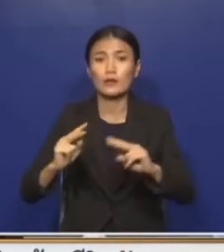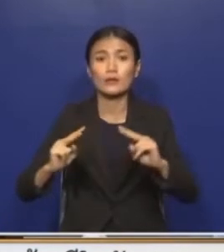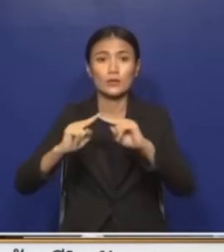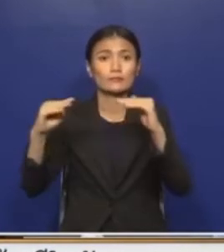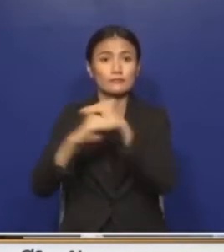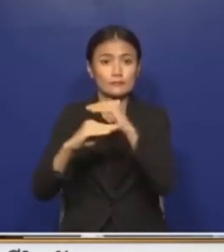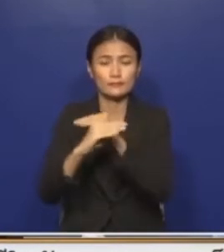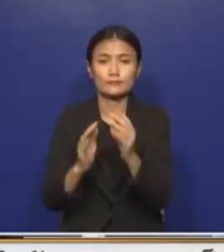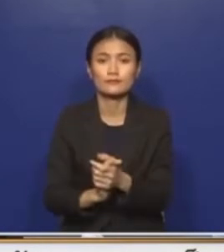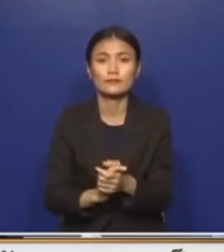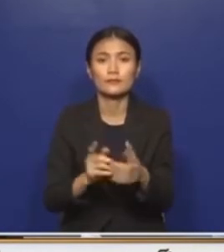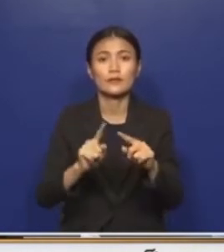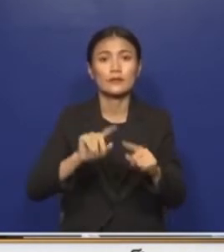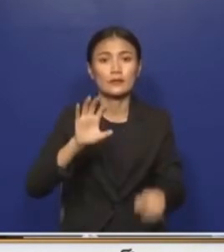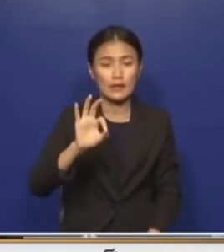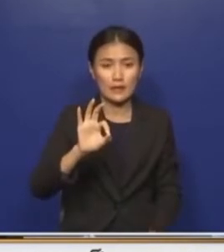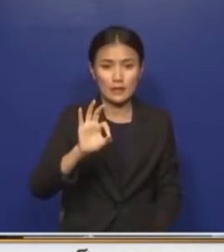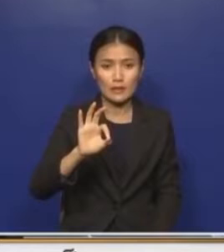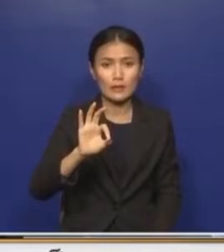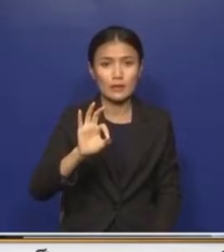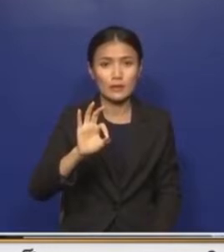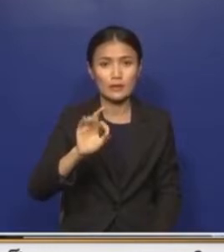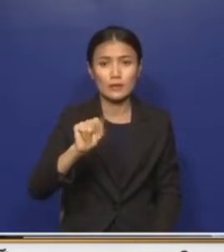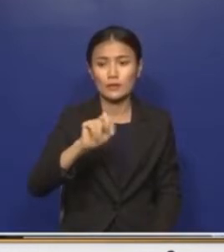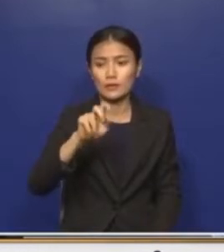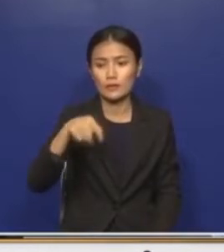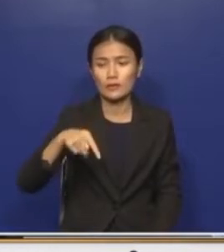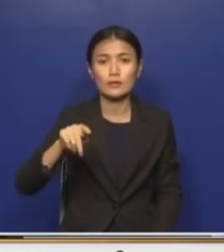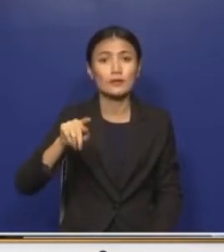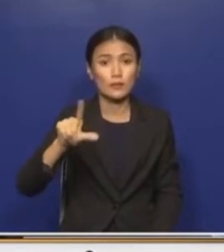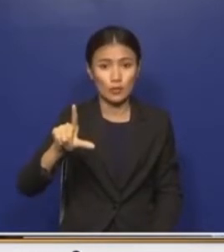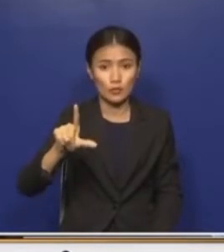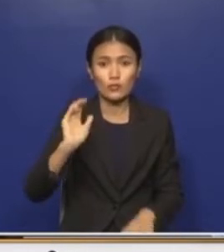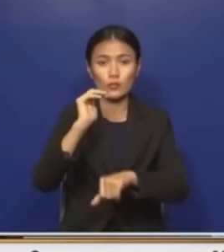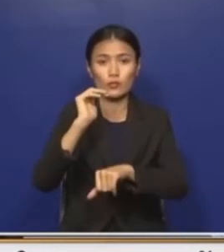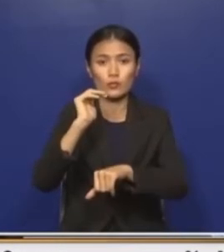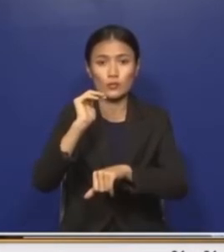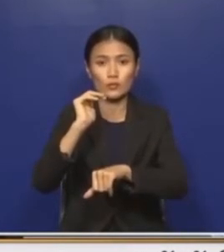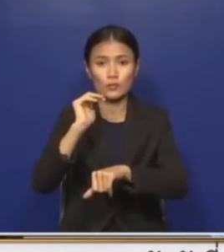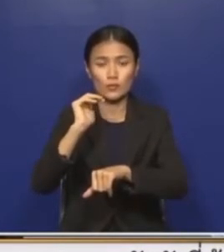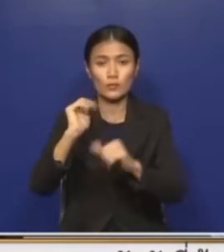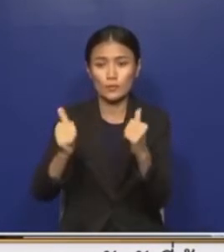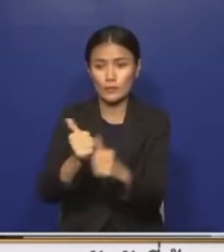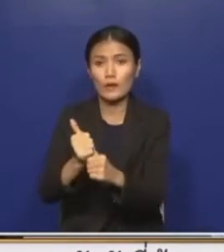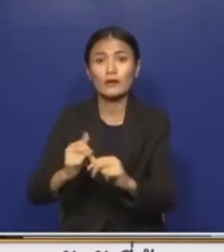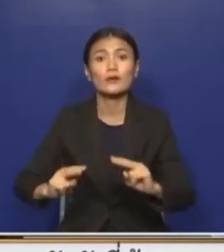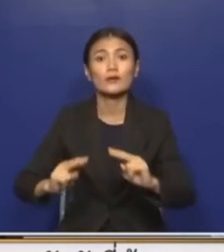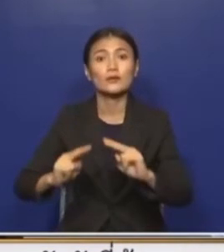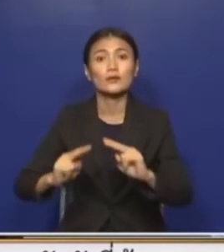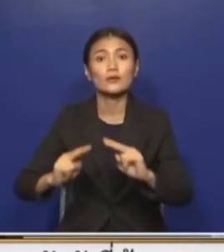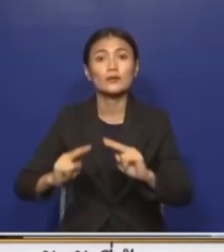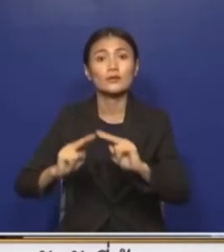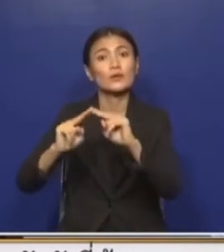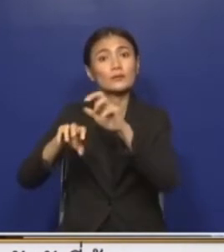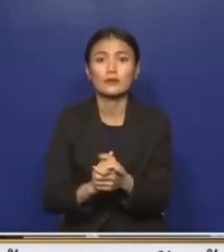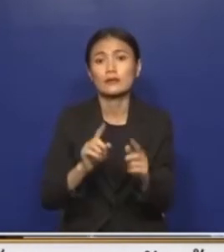9. นายนิพนธ์บุญญามณีรัฐมนตรีว่าช่วยว่าการกระทรวงมหาดไทย 10. ร้อยเอกธรรม